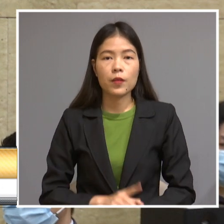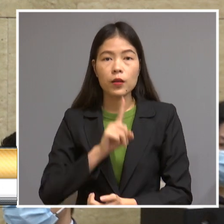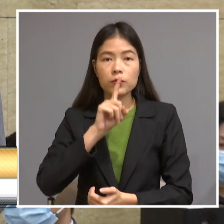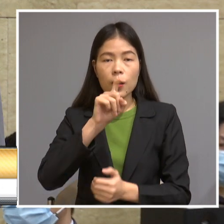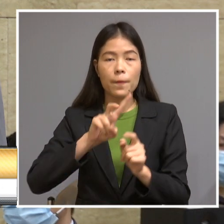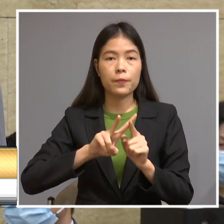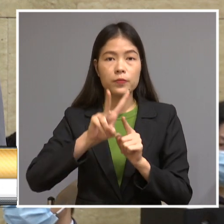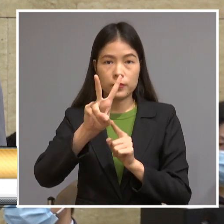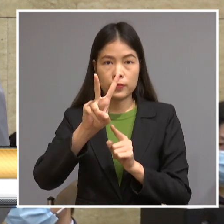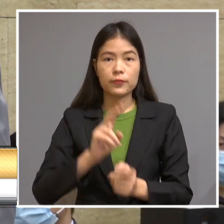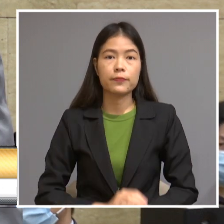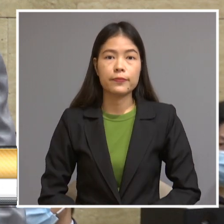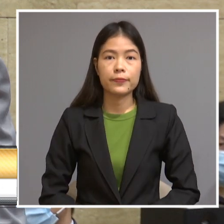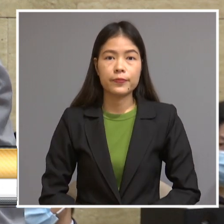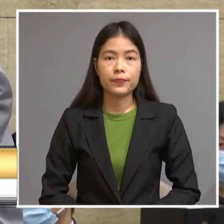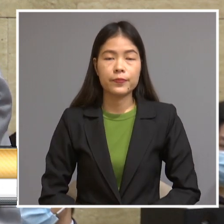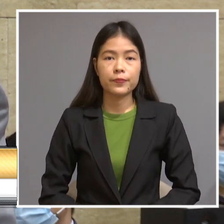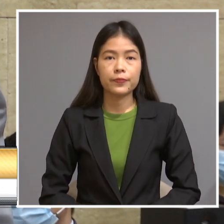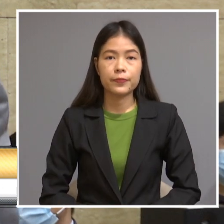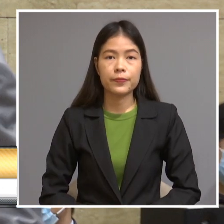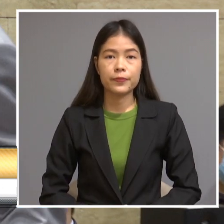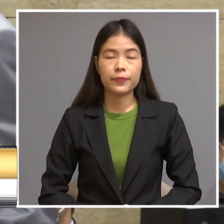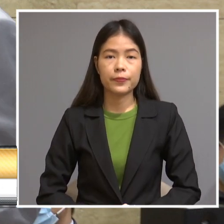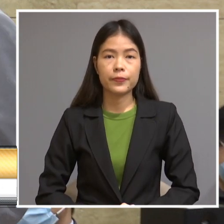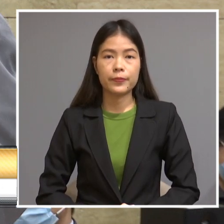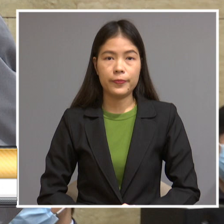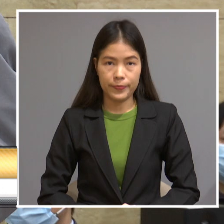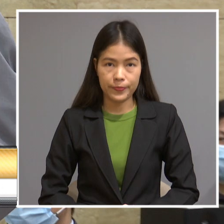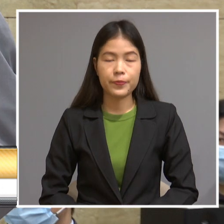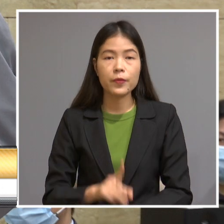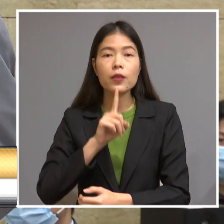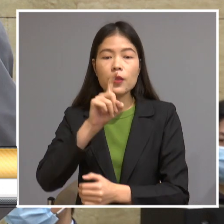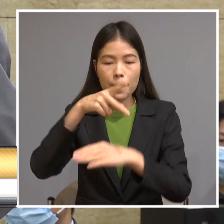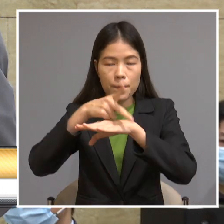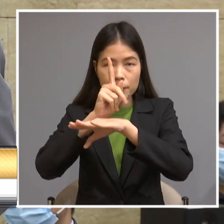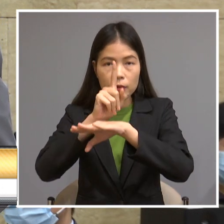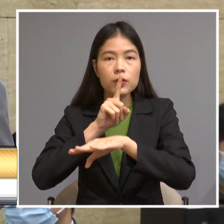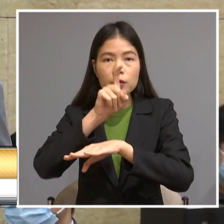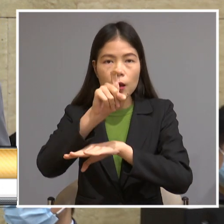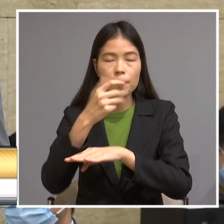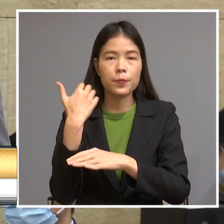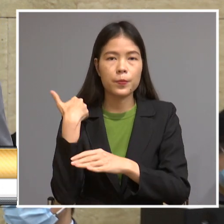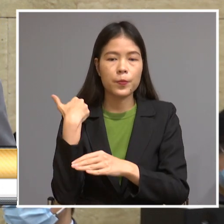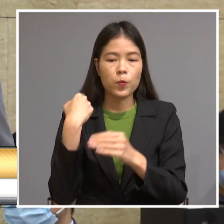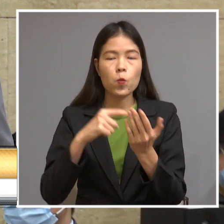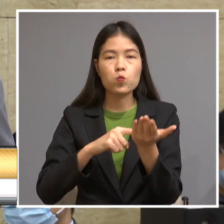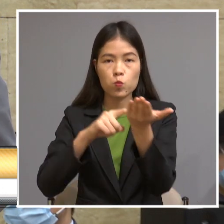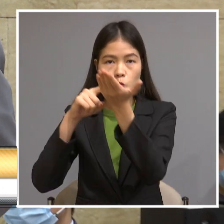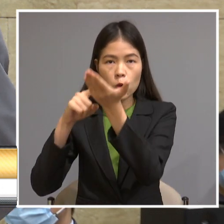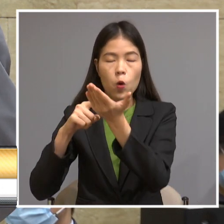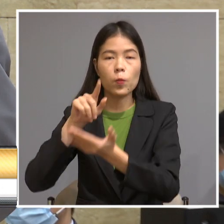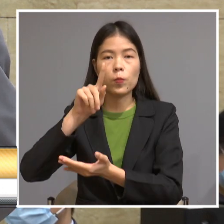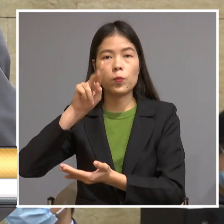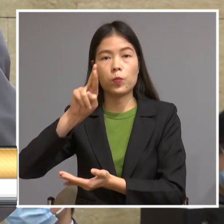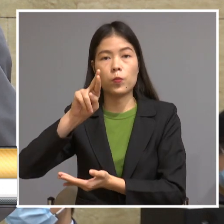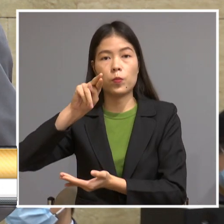องผมก็คือผมอยากจะกลบเรีนถามทั้ง andaฐานผ่านไปยังท่รัธโมรธรีครับ่าในระยะสรร jullieใน